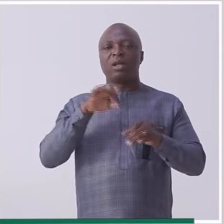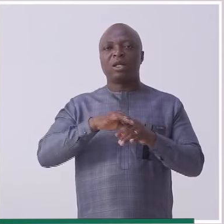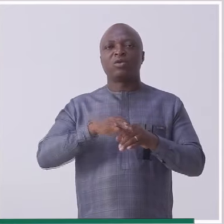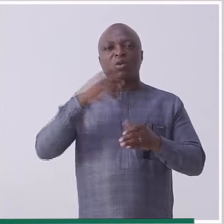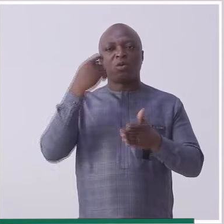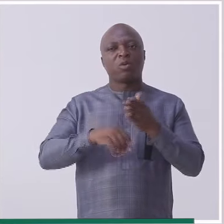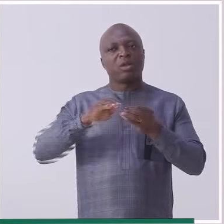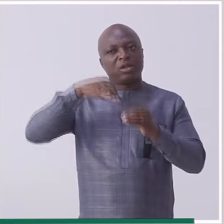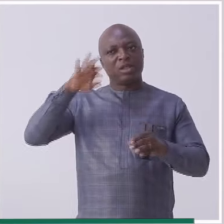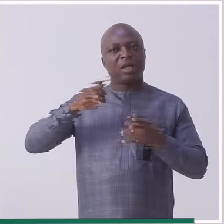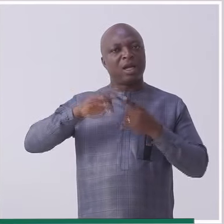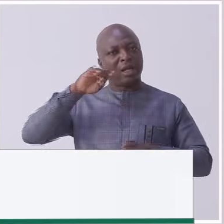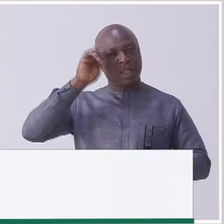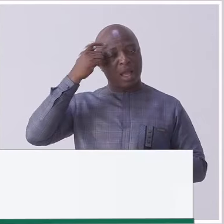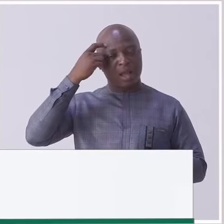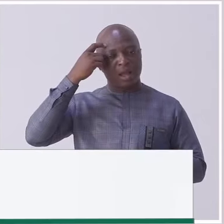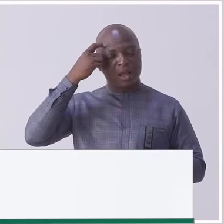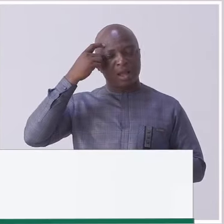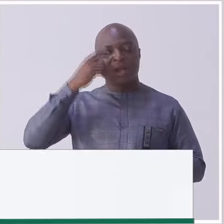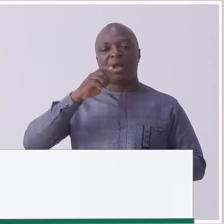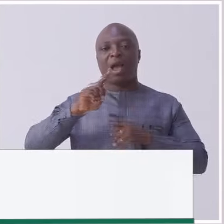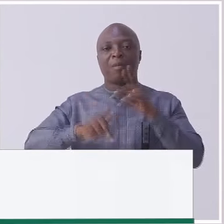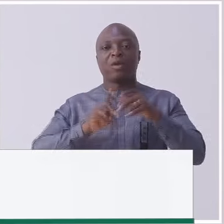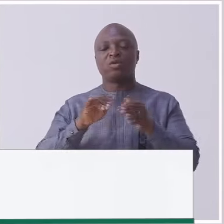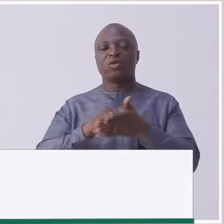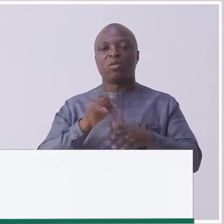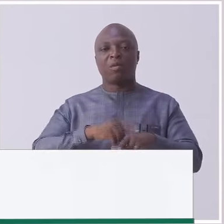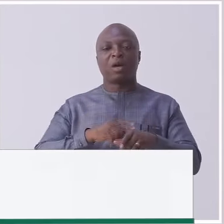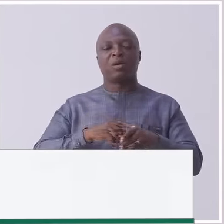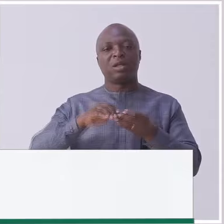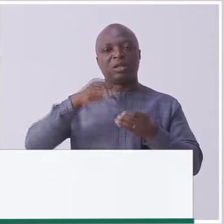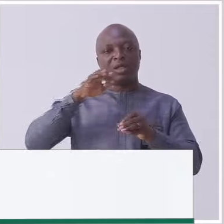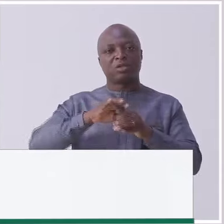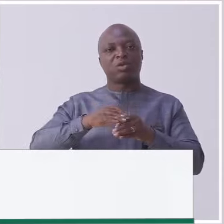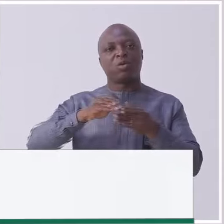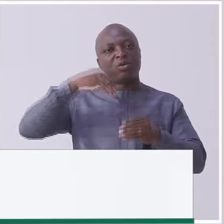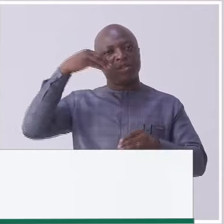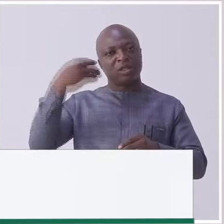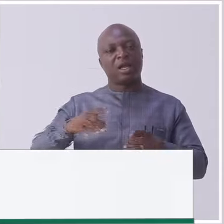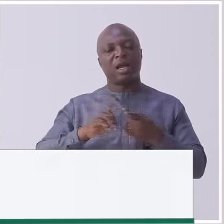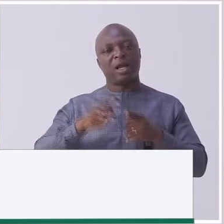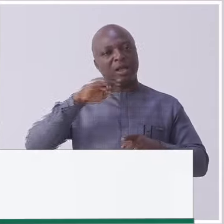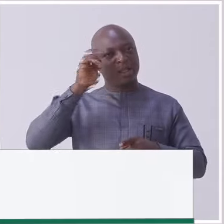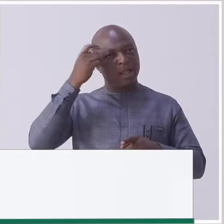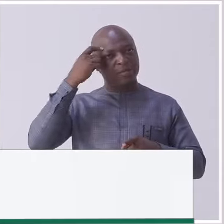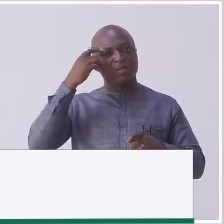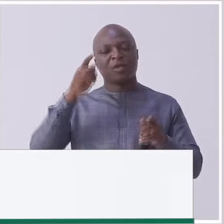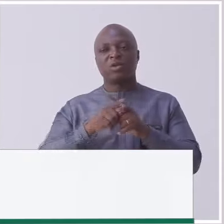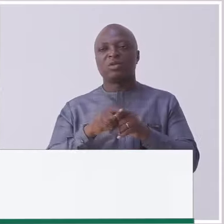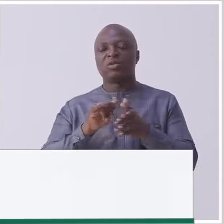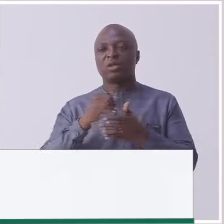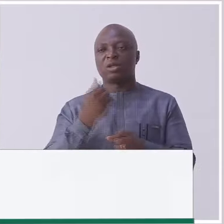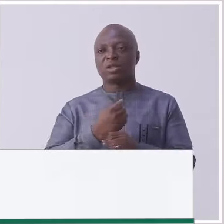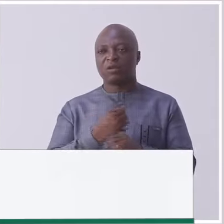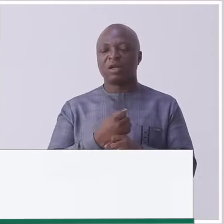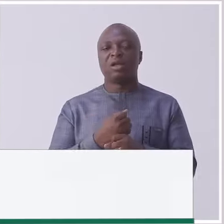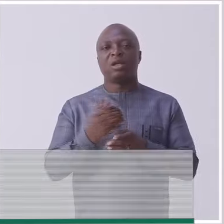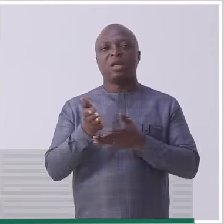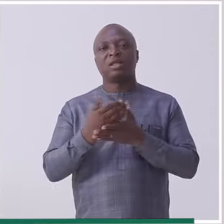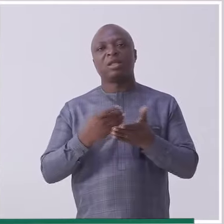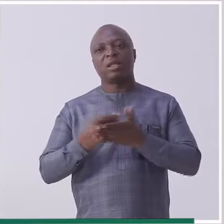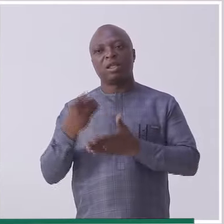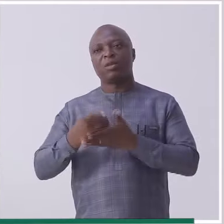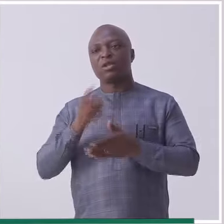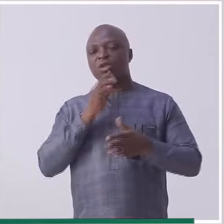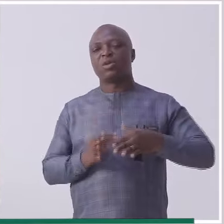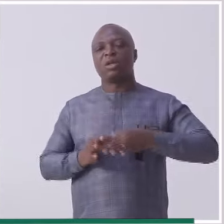coûte cher à l'État. Et qu'à partir du moment où l'élection coûte cher à l'État, il y a l'émission des bulletins de vote, il y a un certain nombre de dépenses